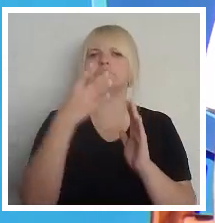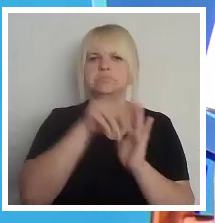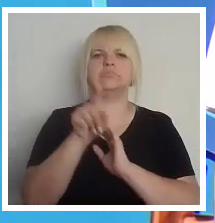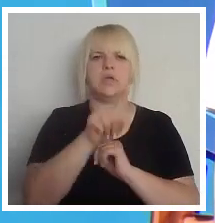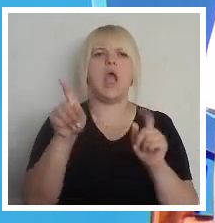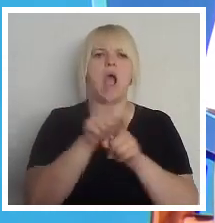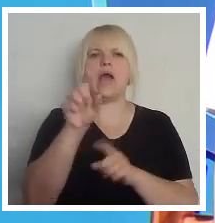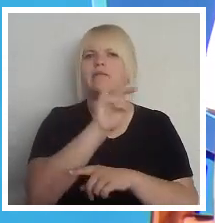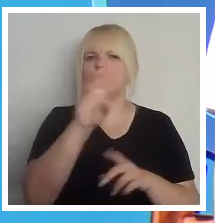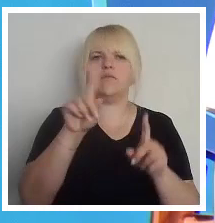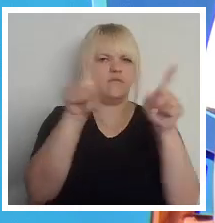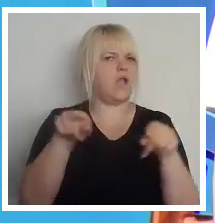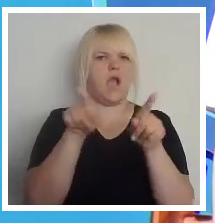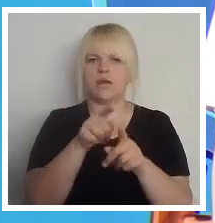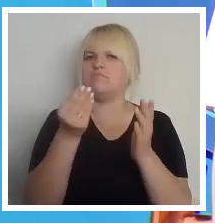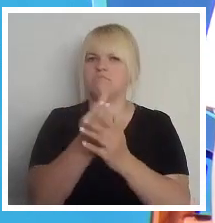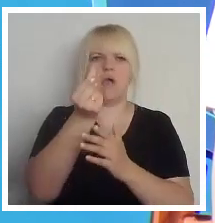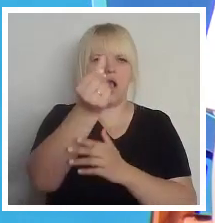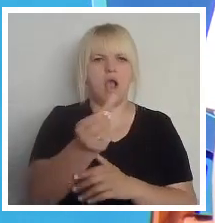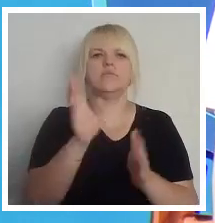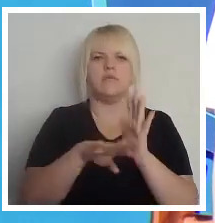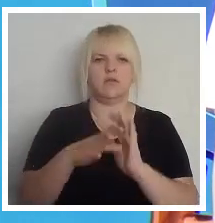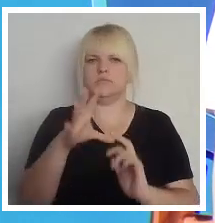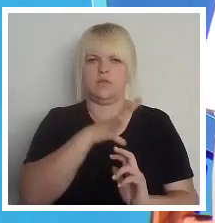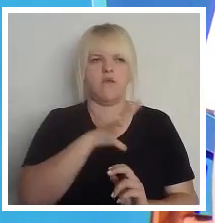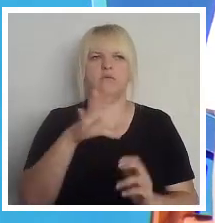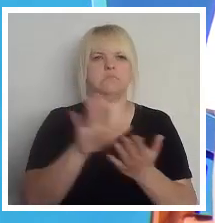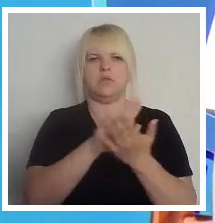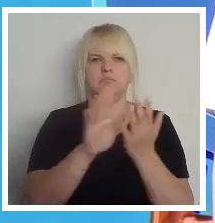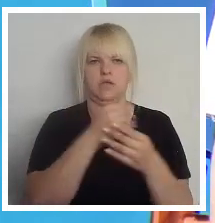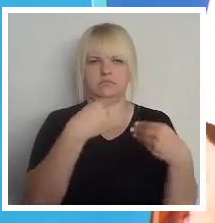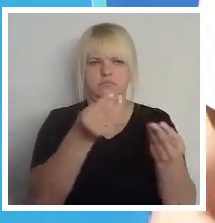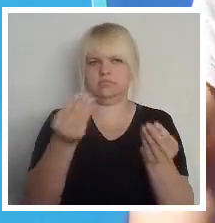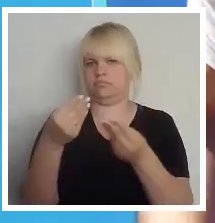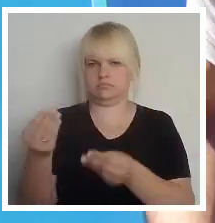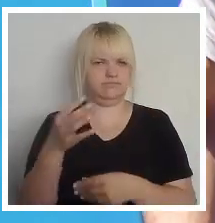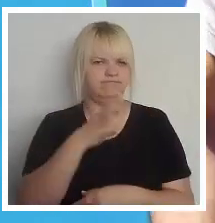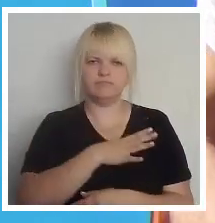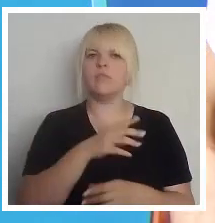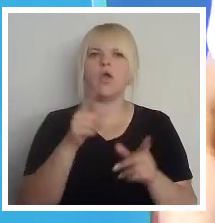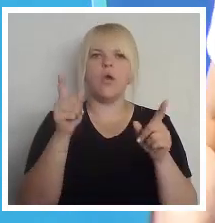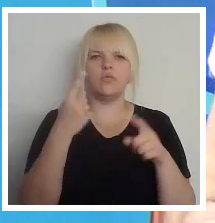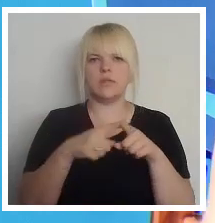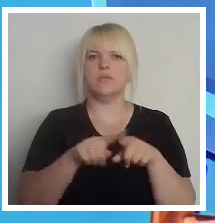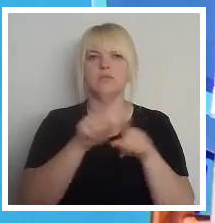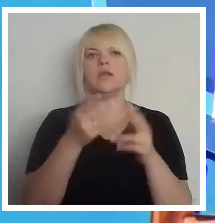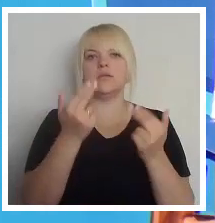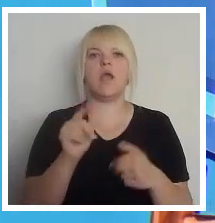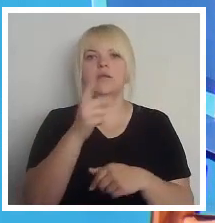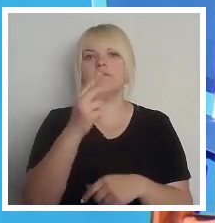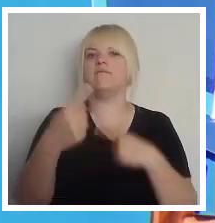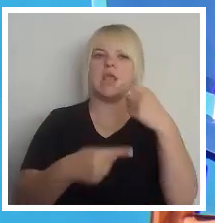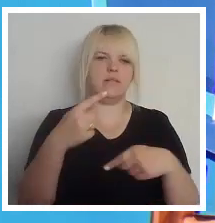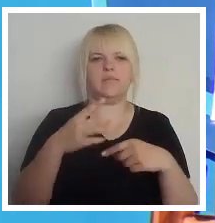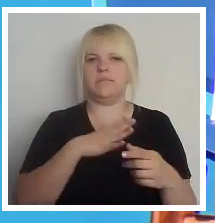jo mēs nevaram atļauties tur vienkārši dāļāt, tur tādā veidā. Līdz ar to, nu, jā, mēs esam vienmēr bijusi pa maksu